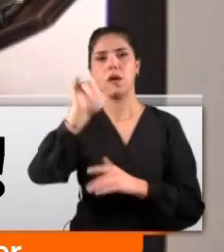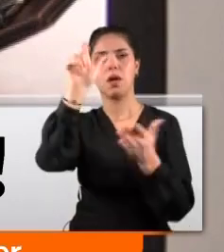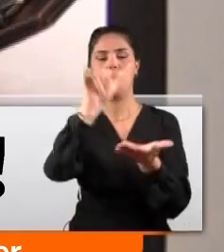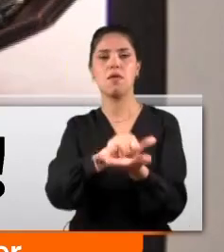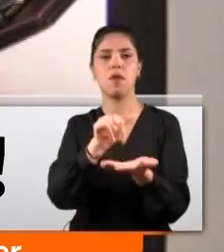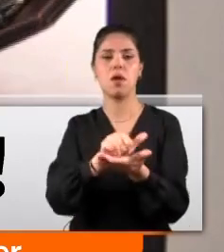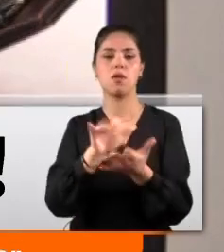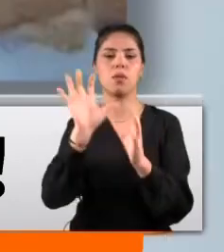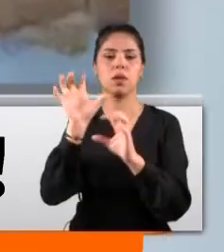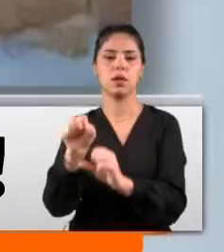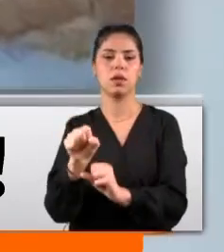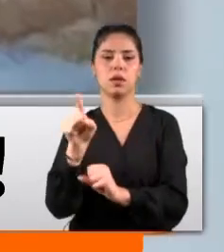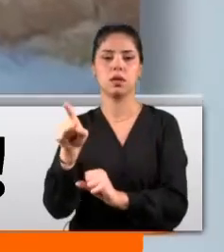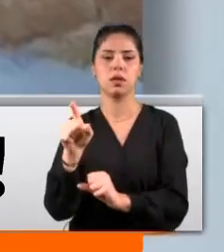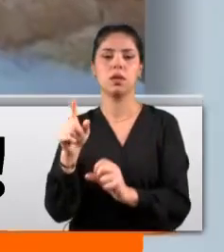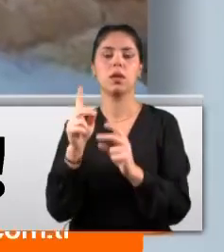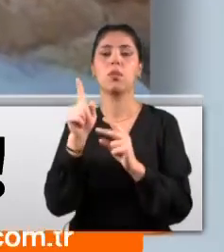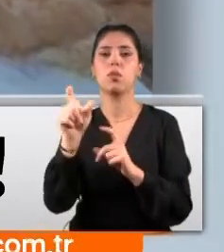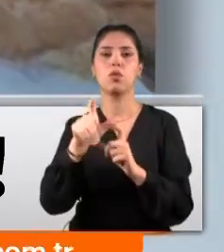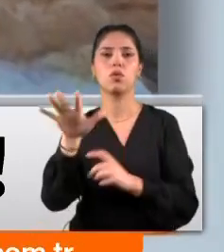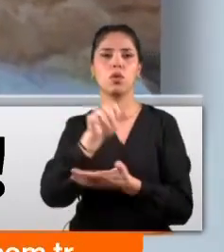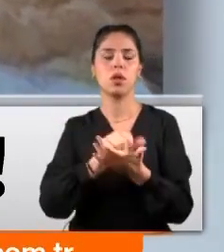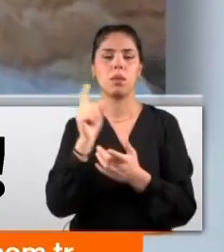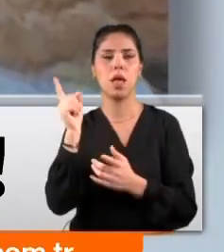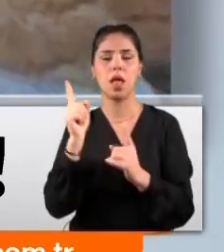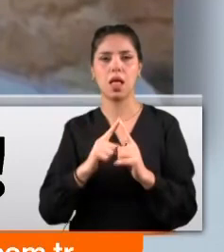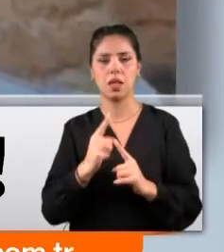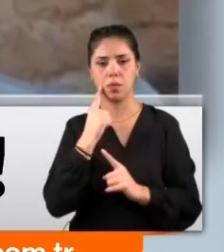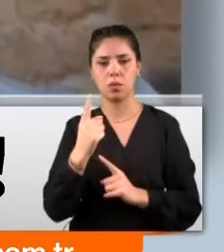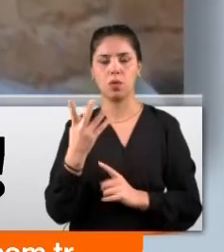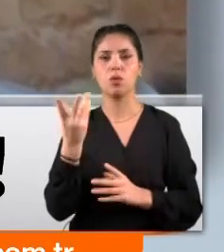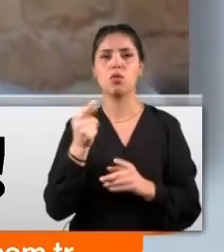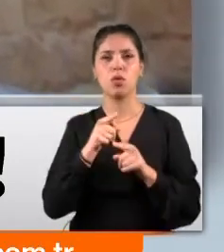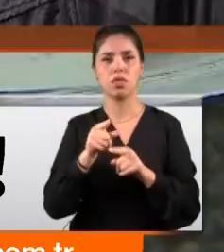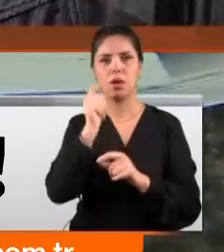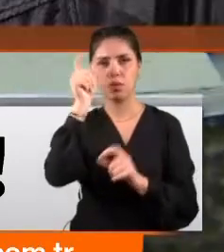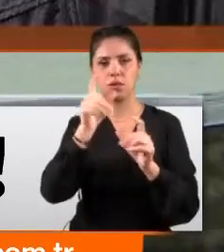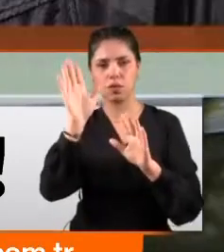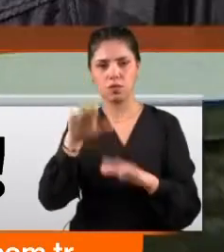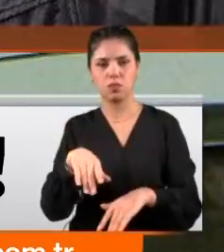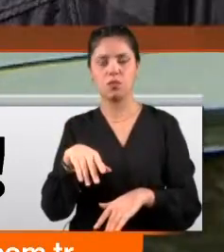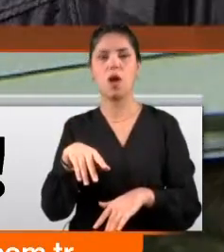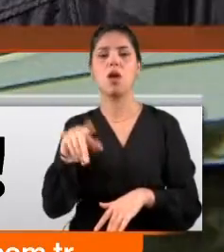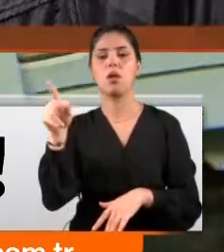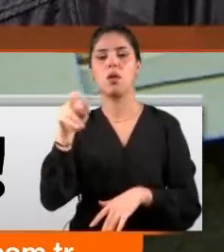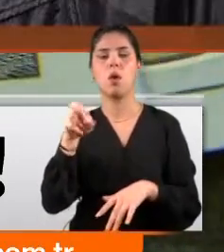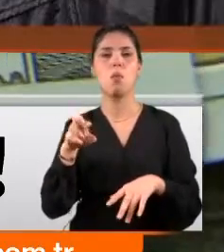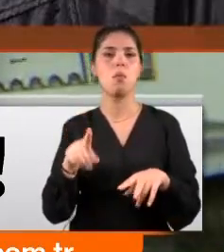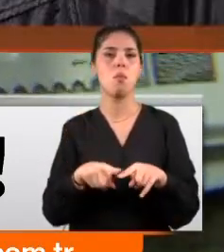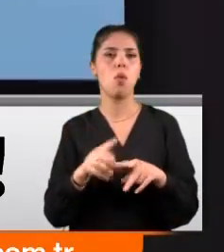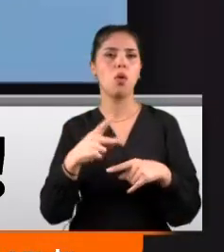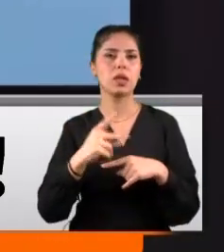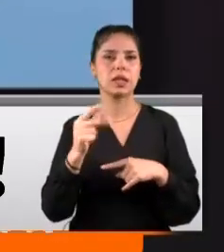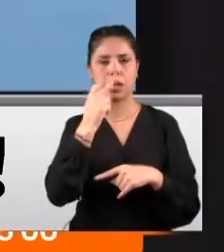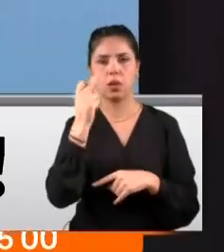İstifa ediyorum. Açtığı sosyal medya hesabıyla bugüne dek milyonlarca takipçiye ulaşmış, adı Ponzi dolandırıcılığına